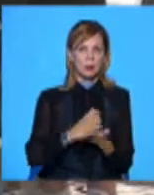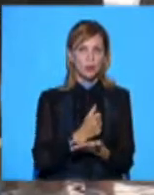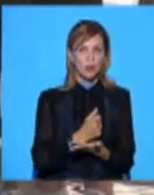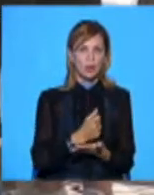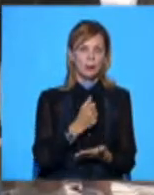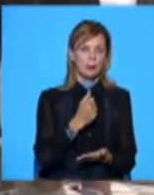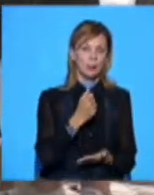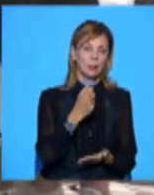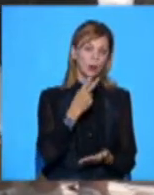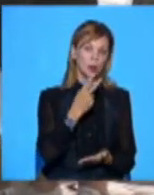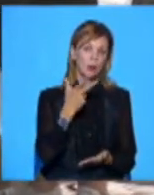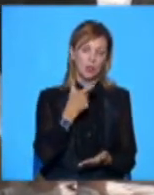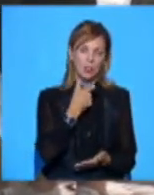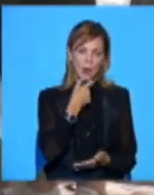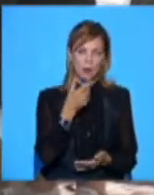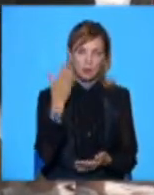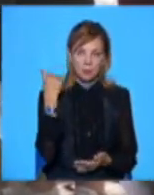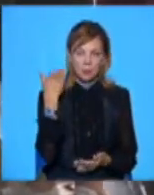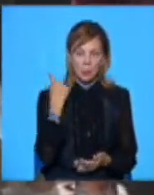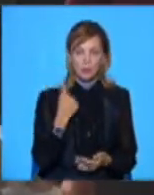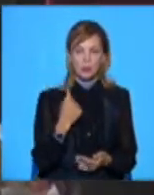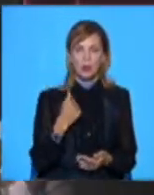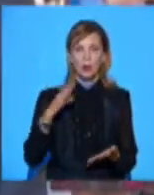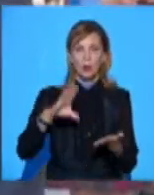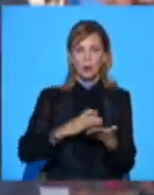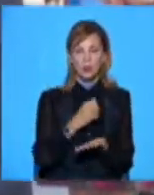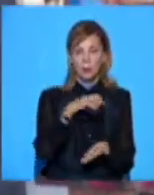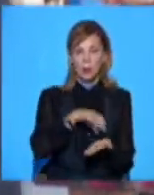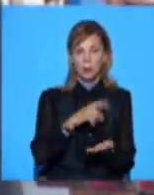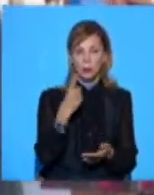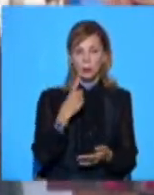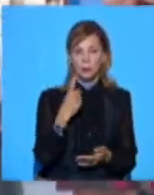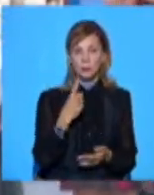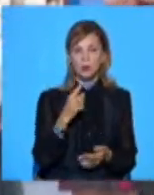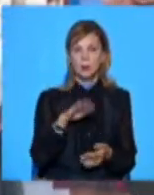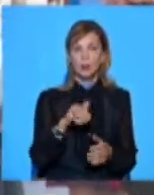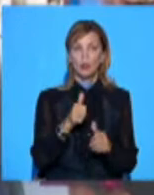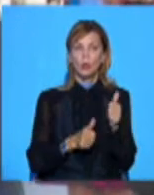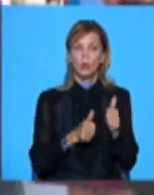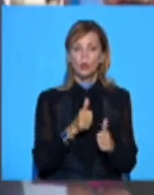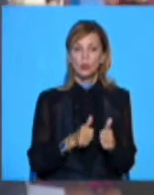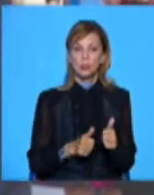ani de zile. Au luat loc întâi într-o cursă desfășurată chiar pe